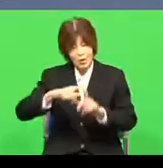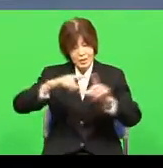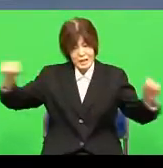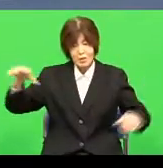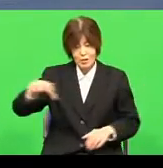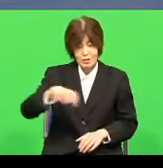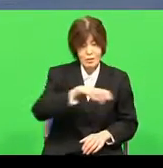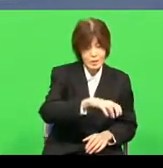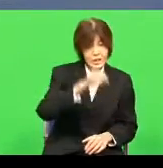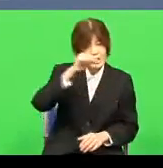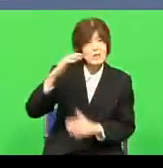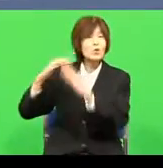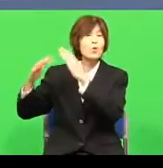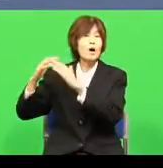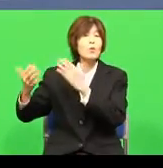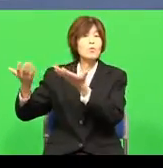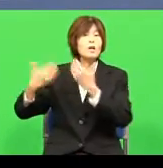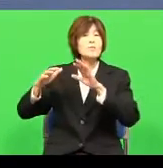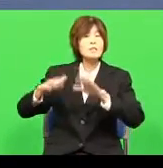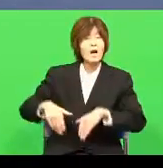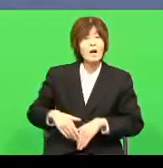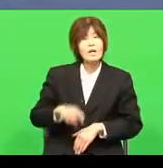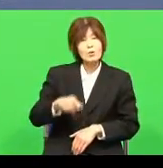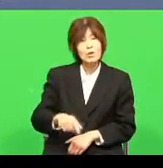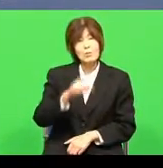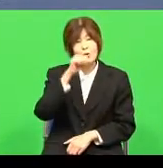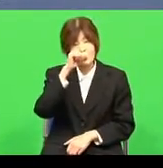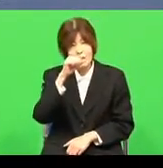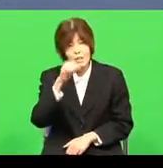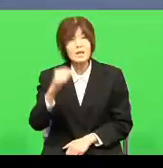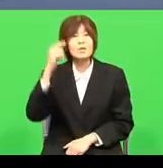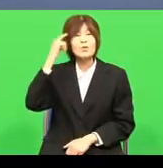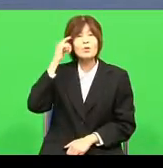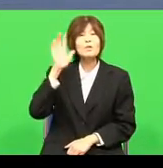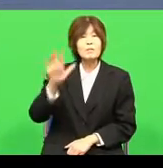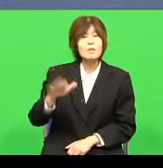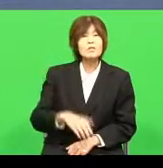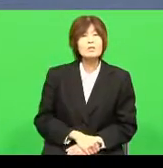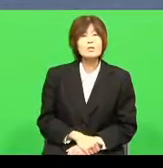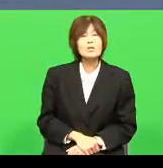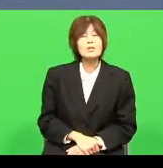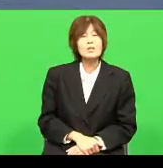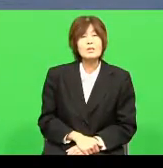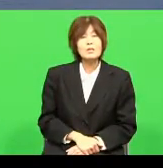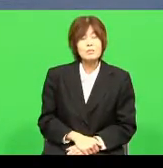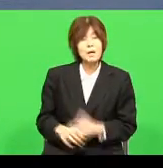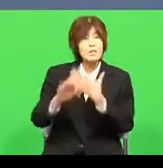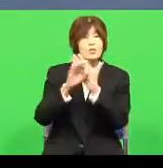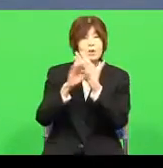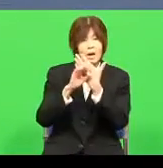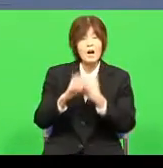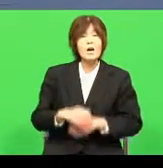ご公表をいただいておりましてこれも大変良かったなと思いますその他